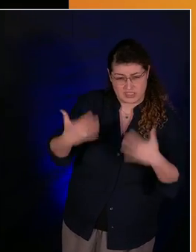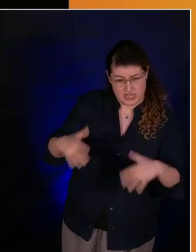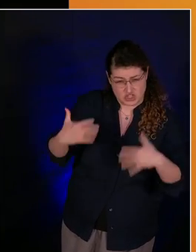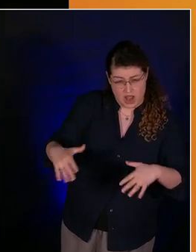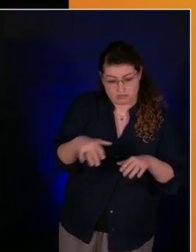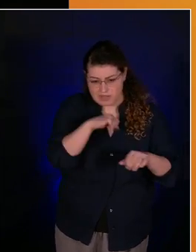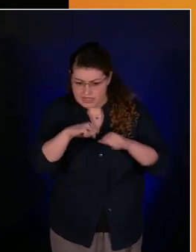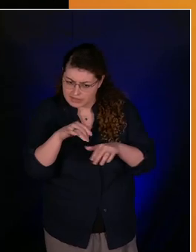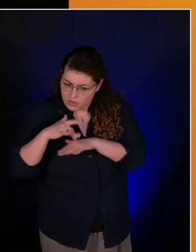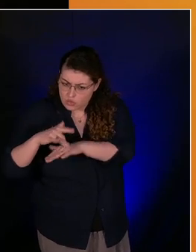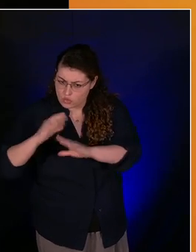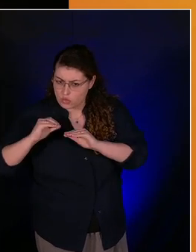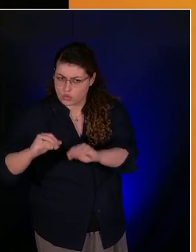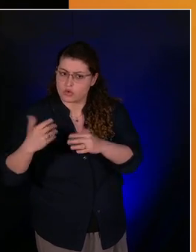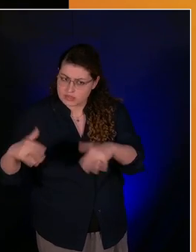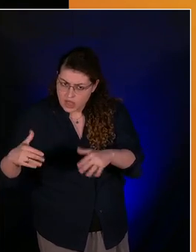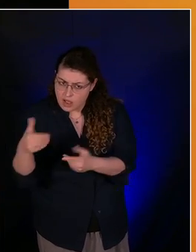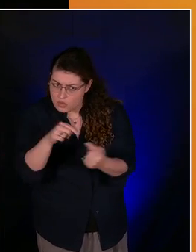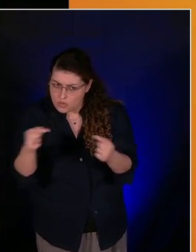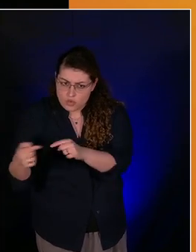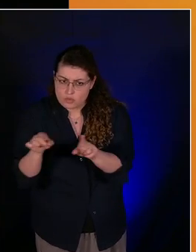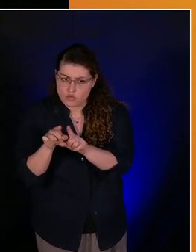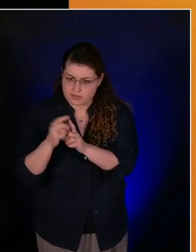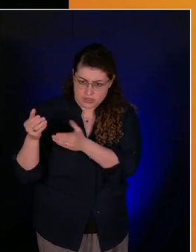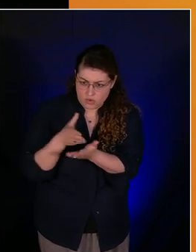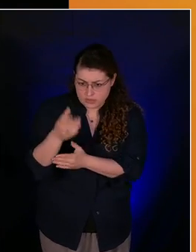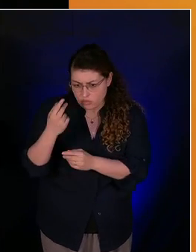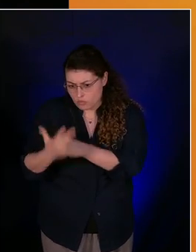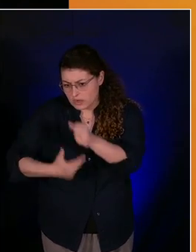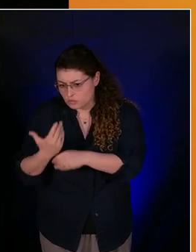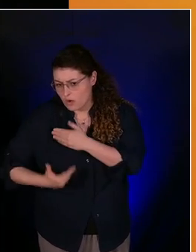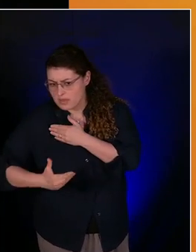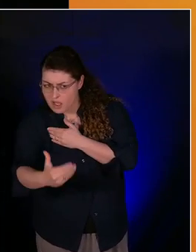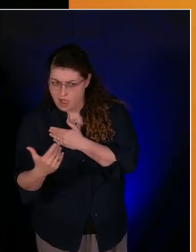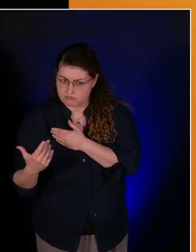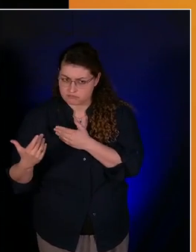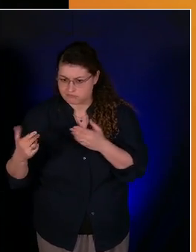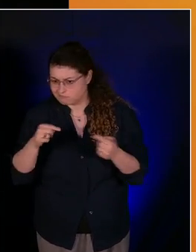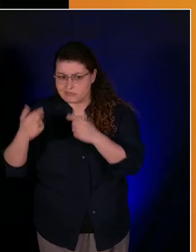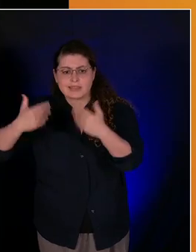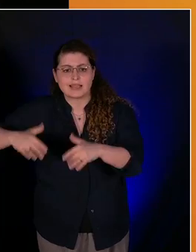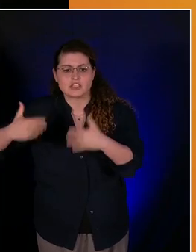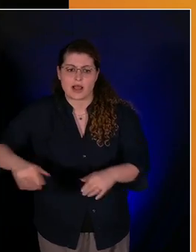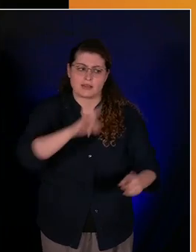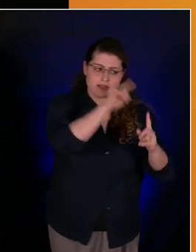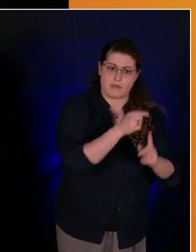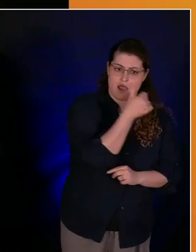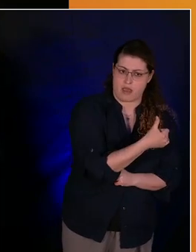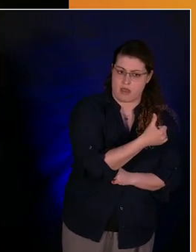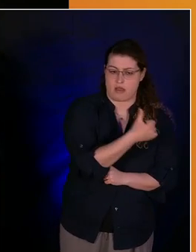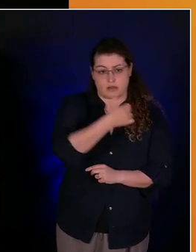l'activité menée et des orientation à prendre pour les 3 années à venir les thèmes 1 et